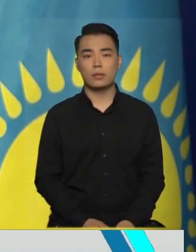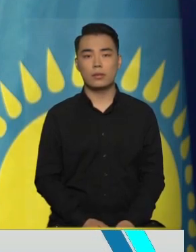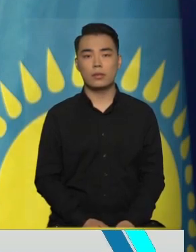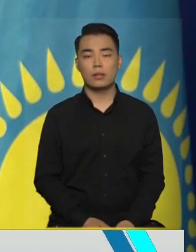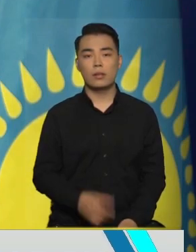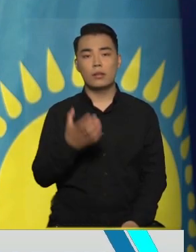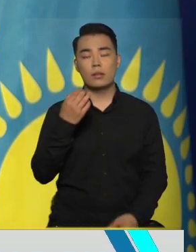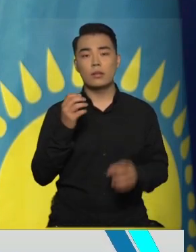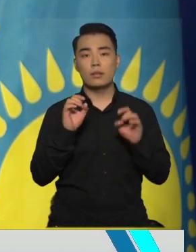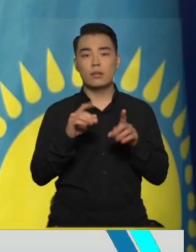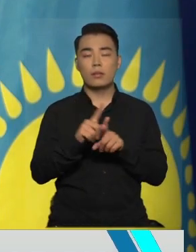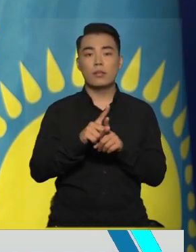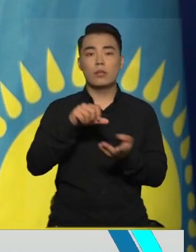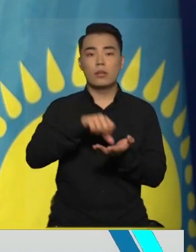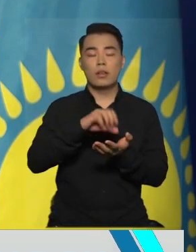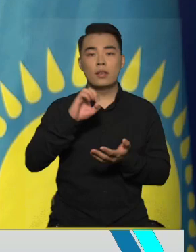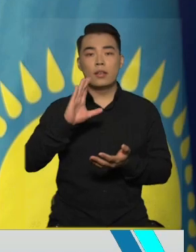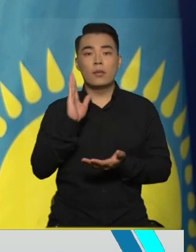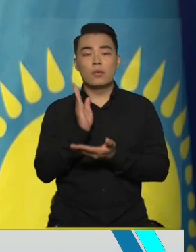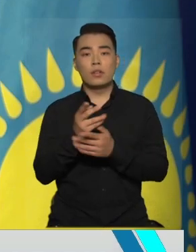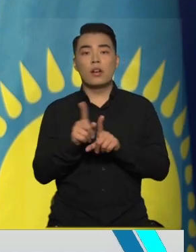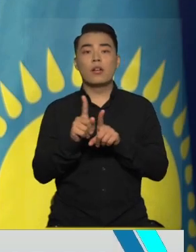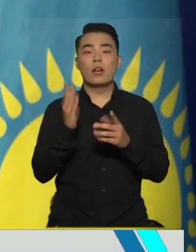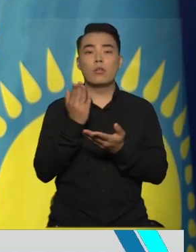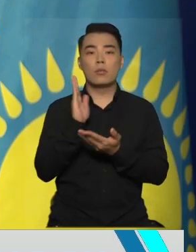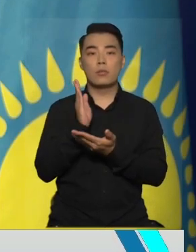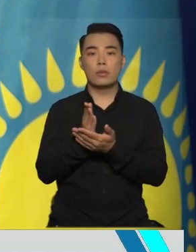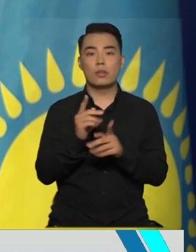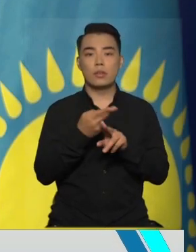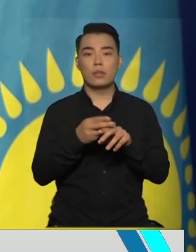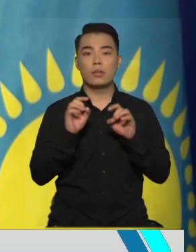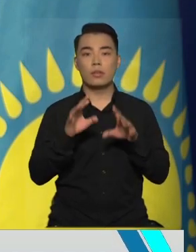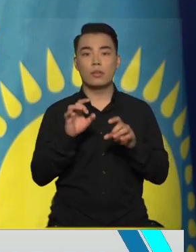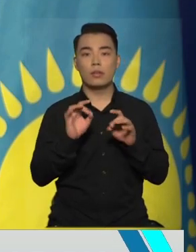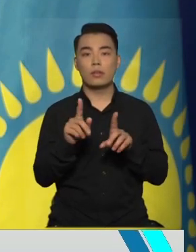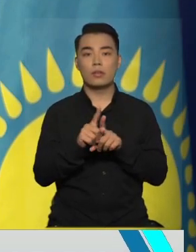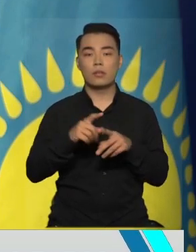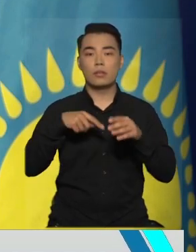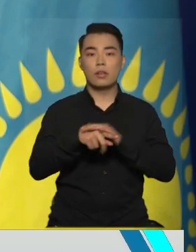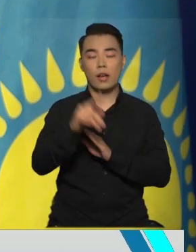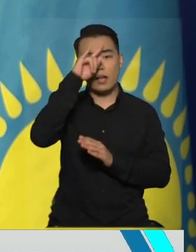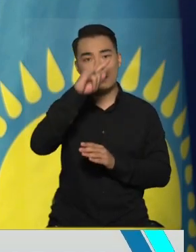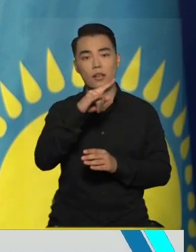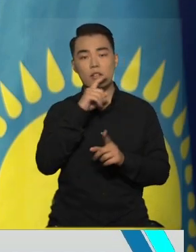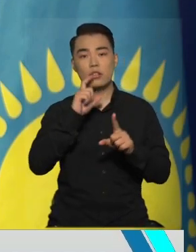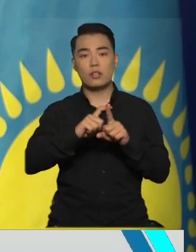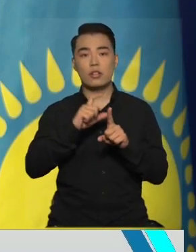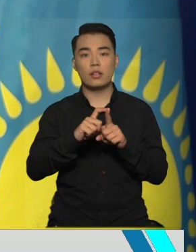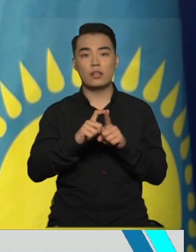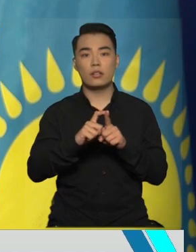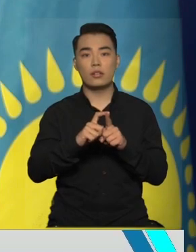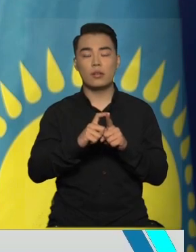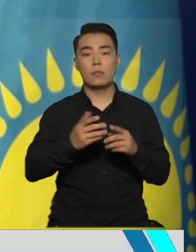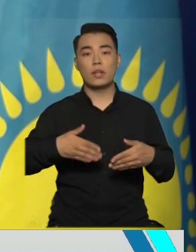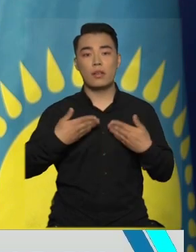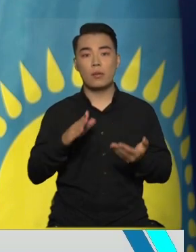В то же время представитель ЕС отметил, что ни о каких вторичных санкциях в отношении Казахстана речи не идет. Он также